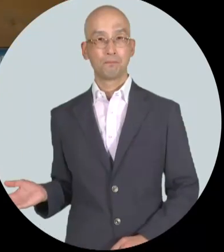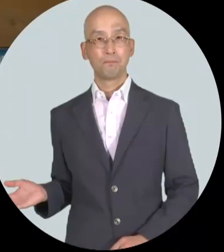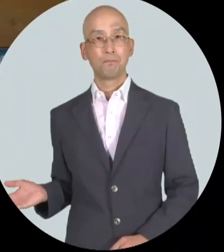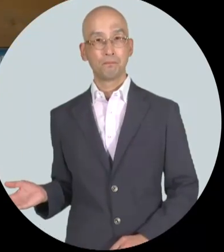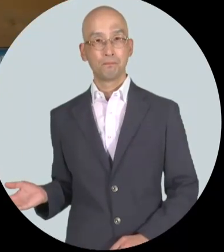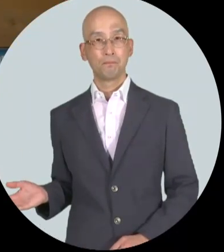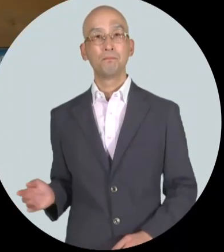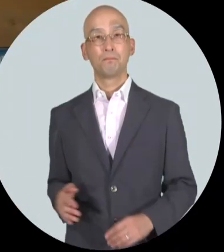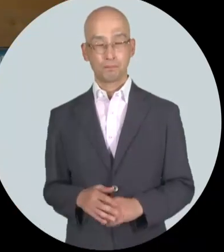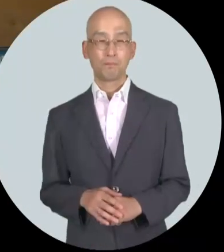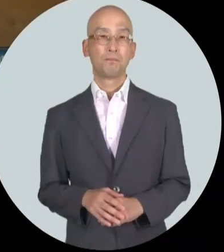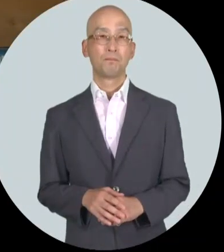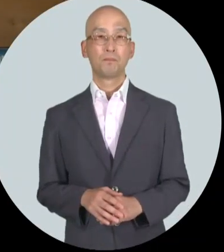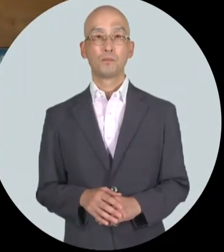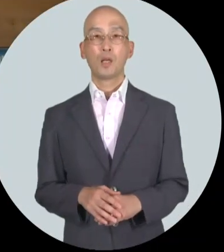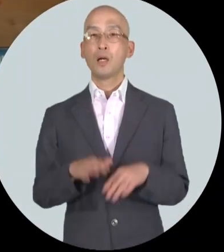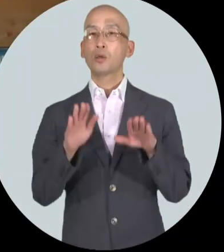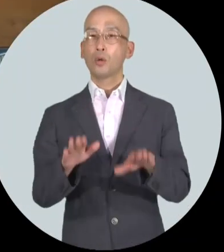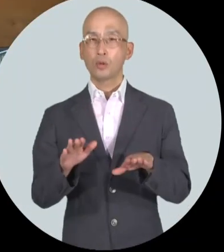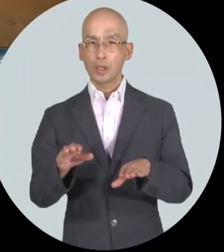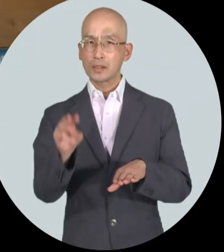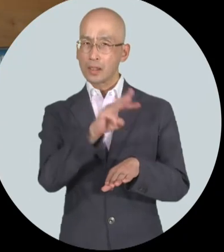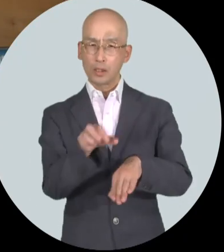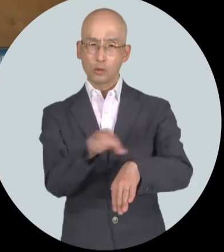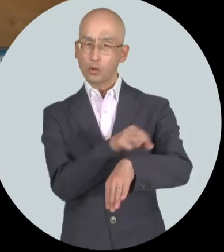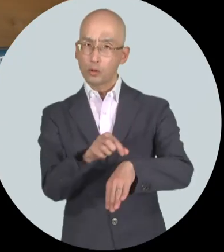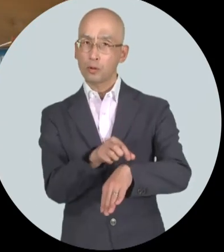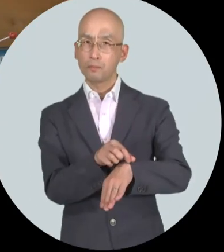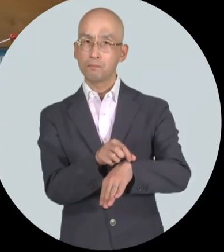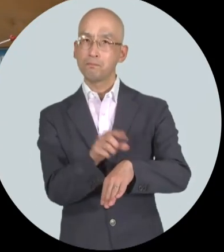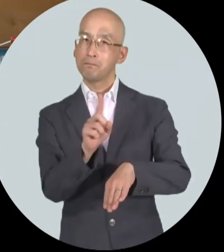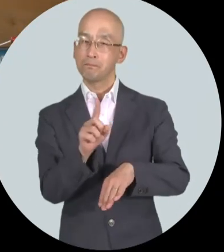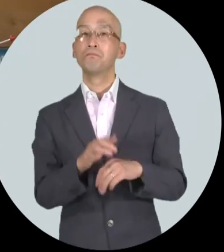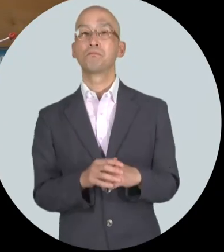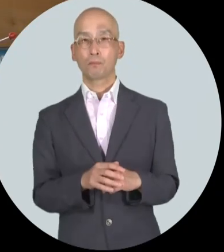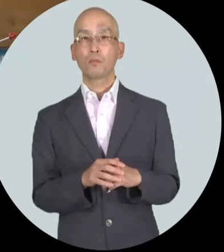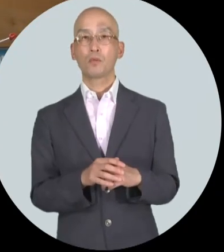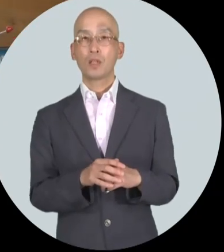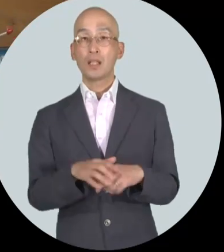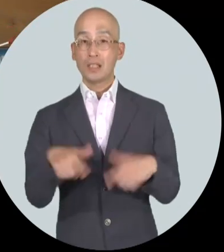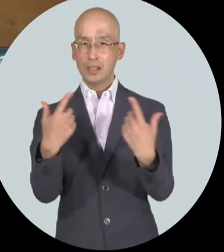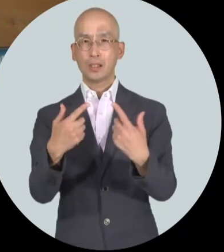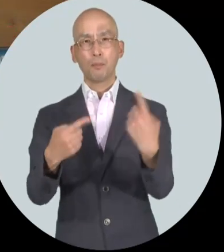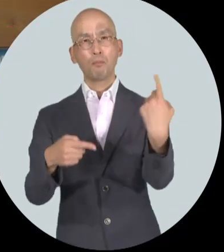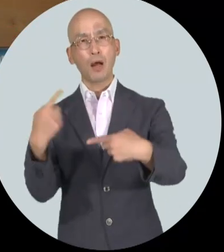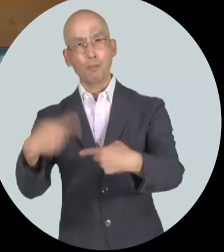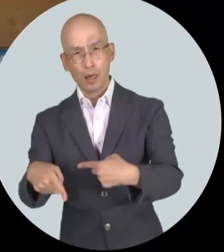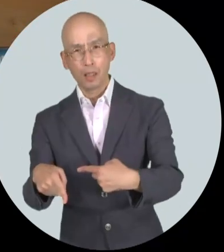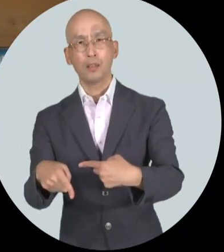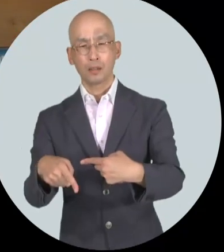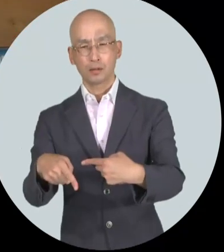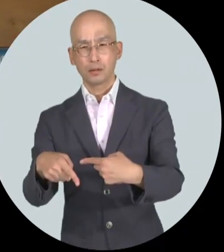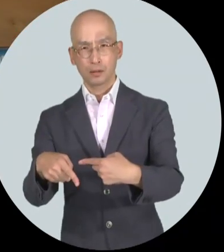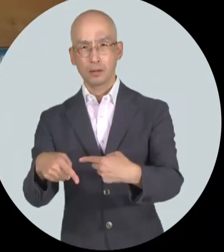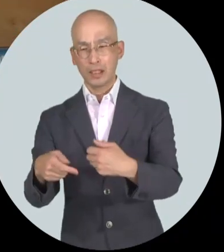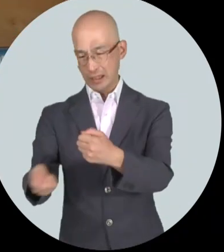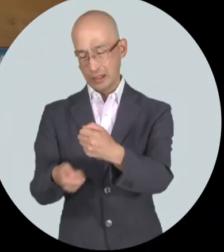費、これにつきましては、今回の災害、一つの特徴でありますけれども、倒木とか、伐採